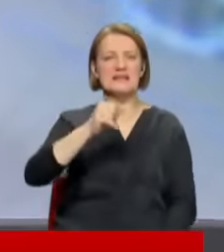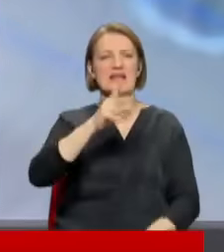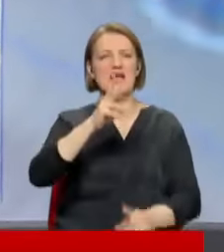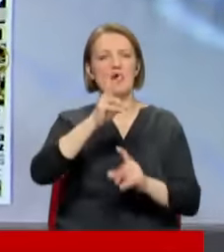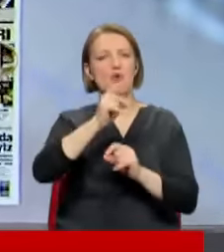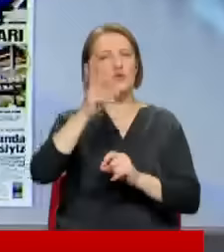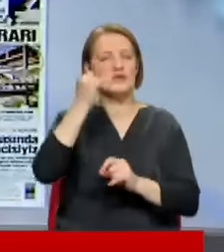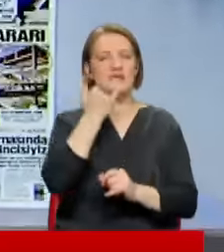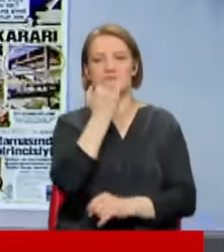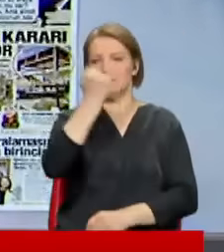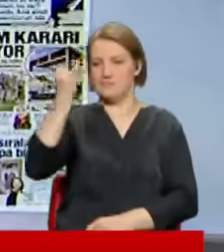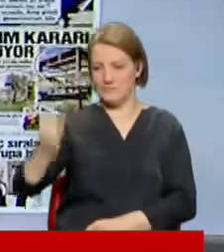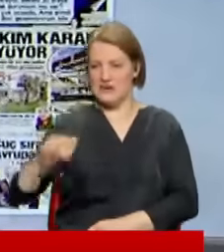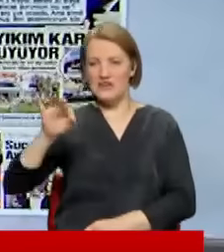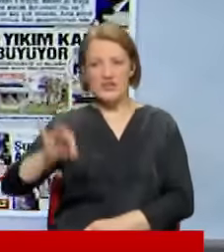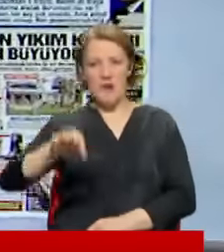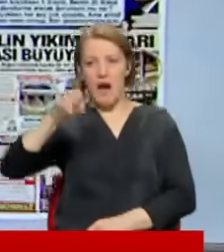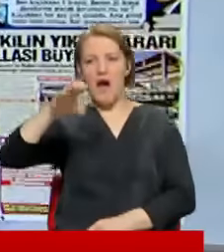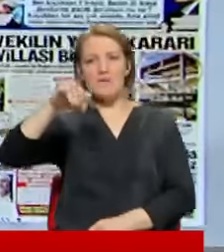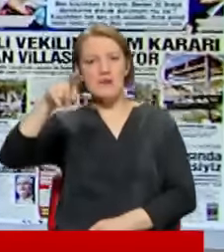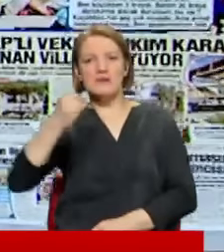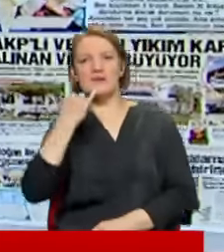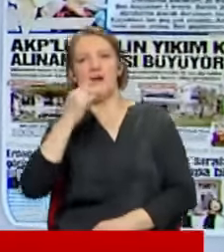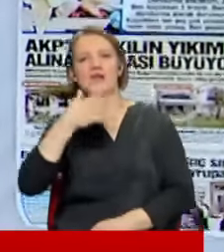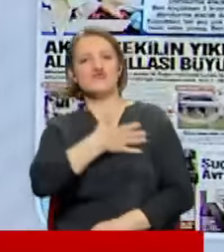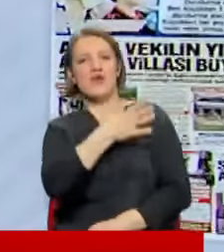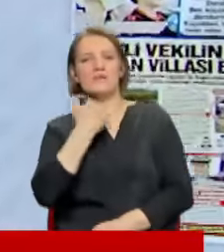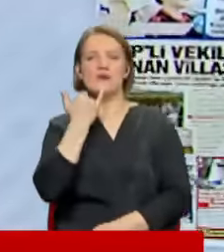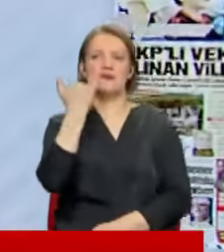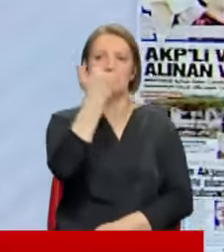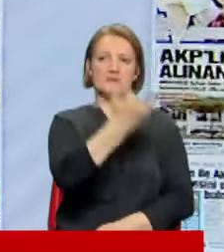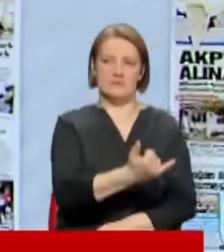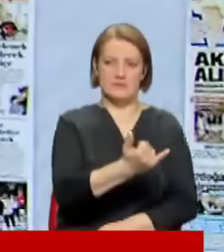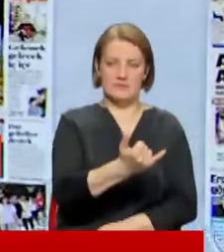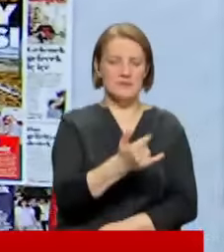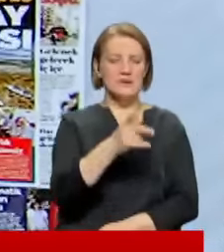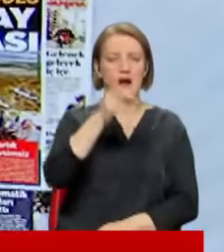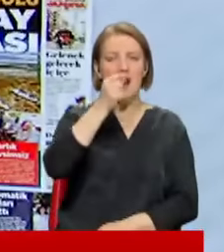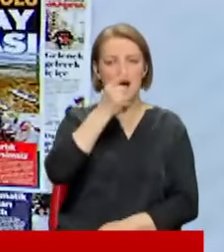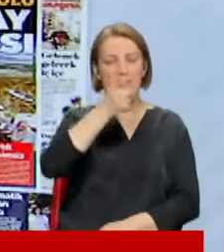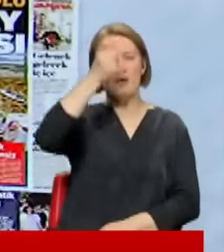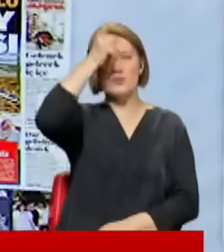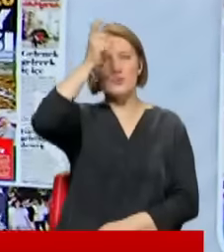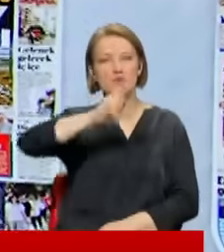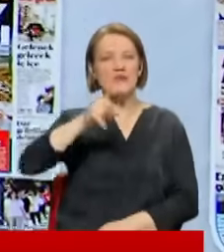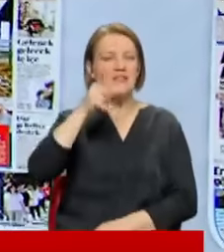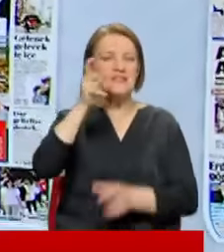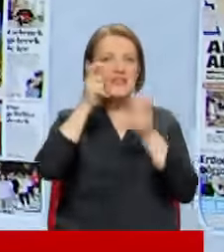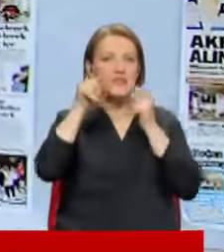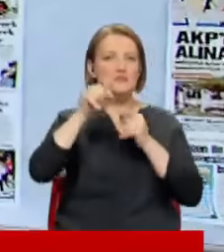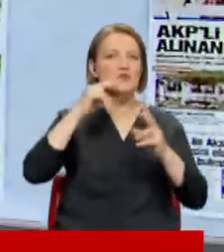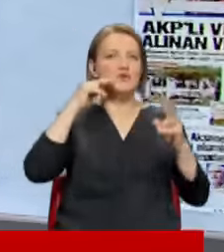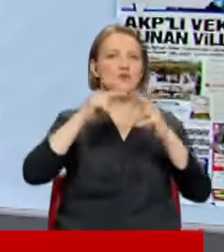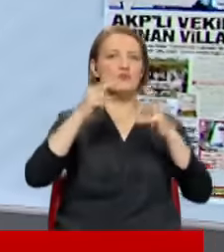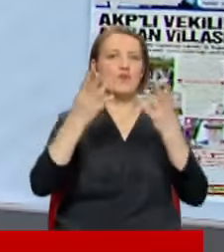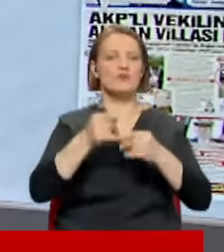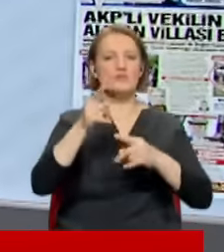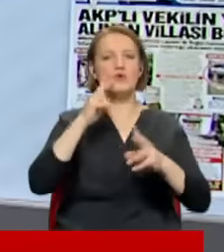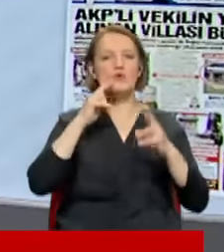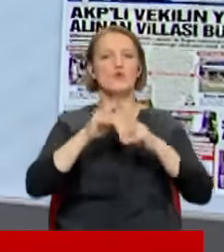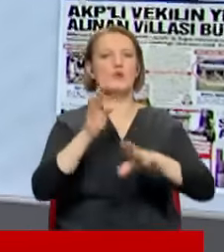iade-i ziyaret gerçekleşecek. Ankara'nın, Türkiye'nin, siyasetin dikkati yarın bu görüşmede olacak ve biz de bu